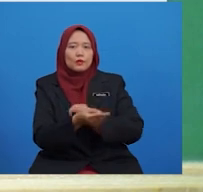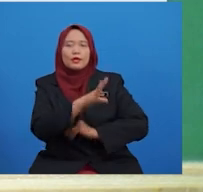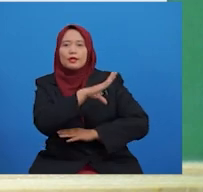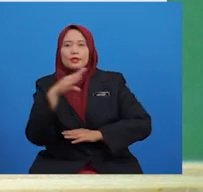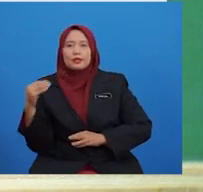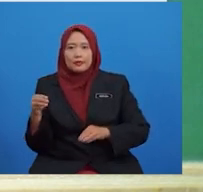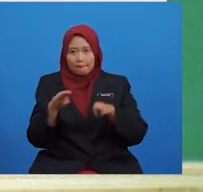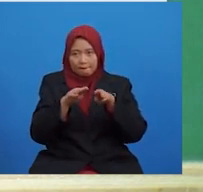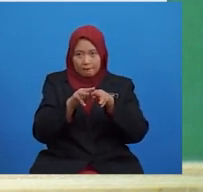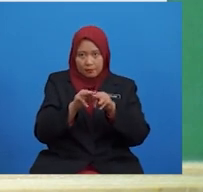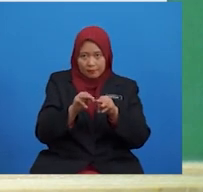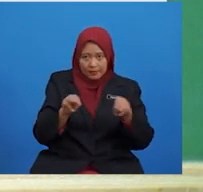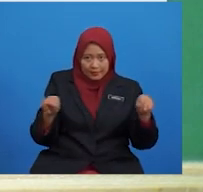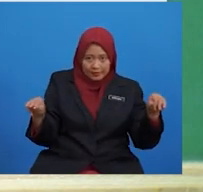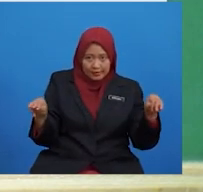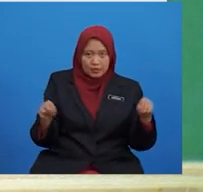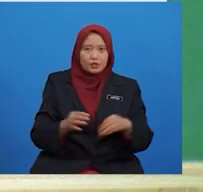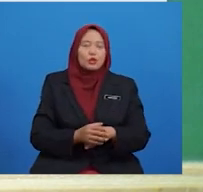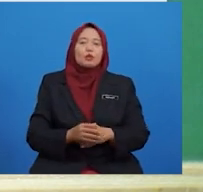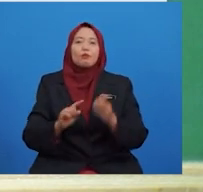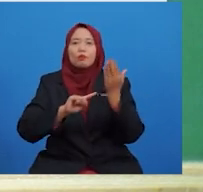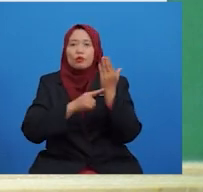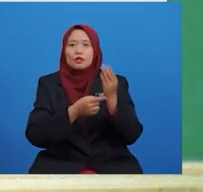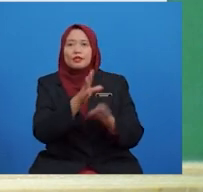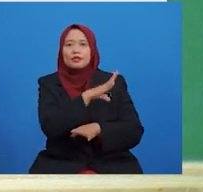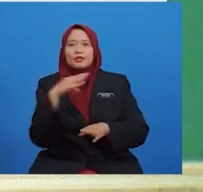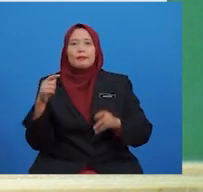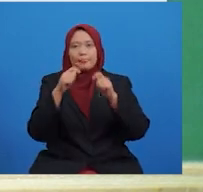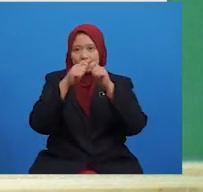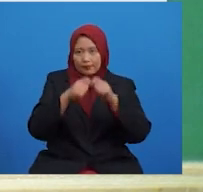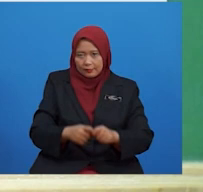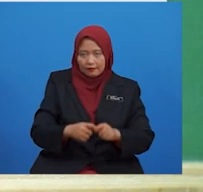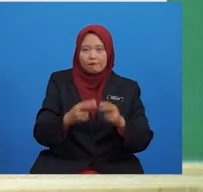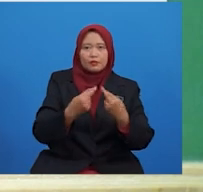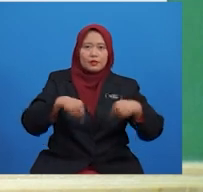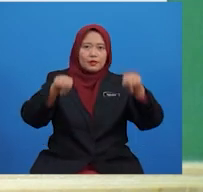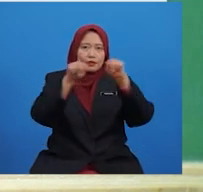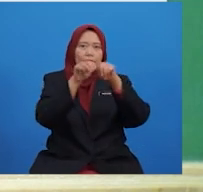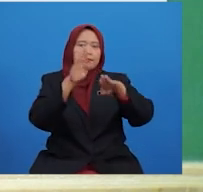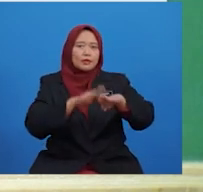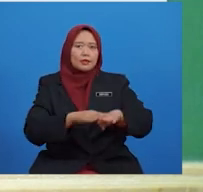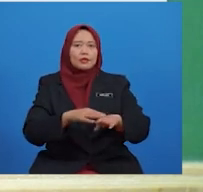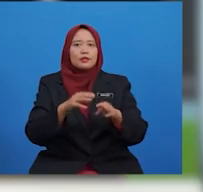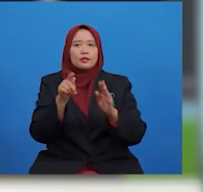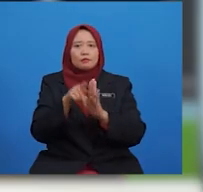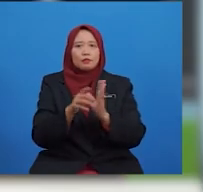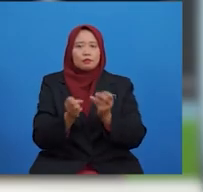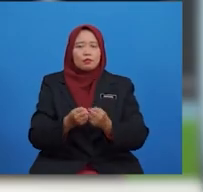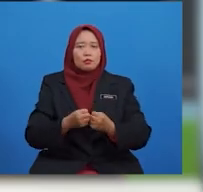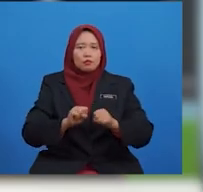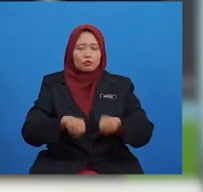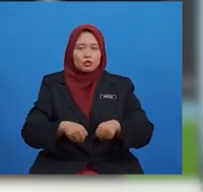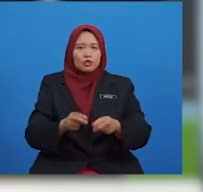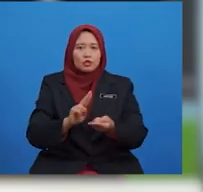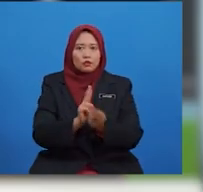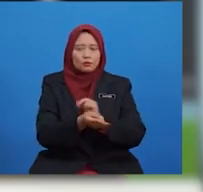2. Memulakan dan menetapkan nilai pada pemboleh ubah dan pemalar. Adakah